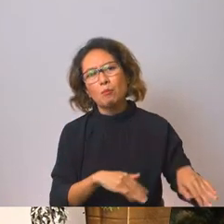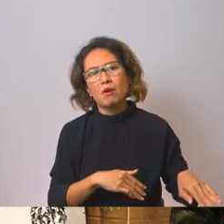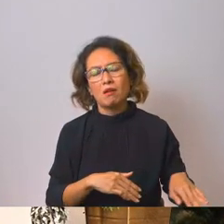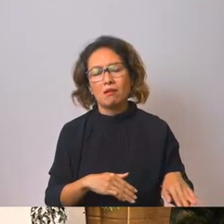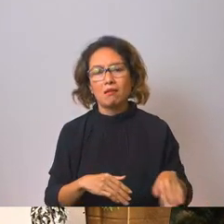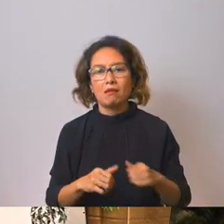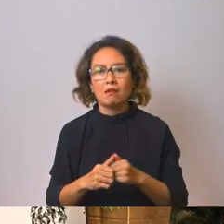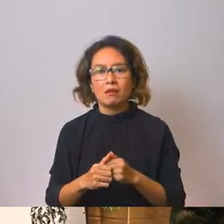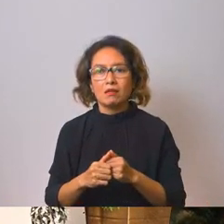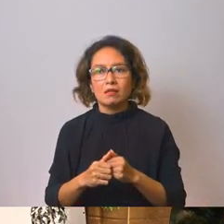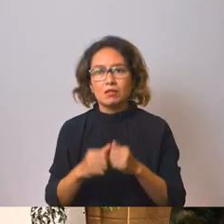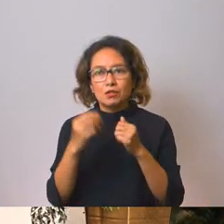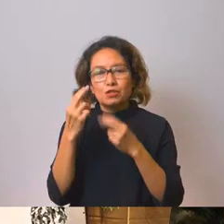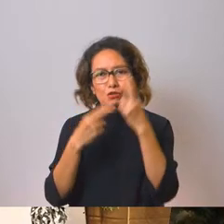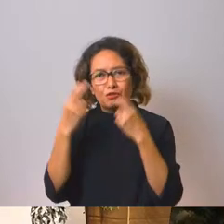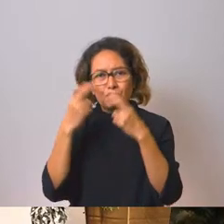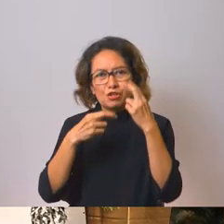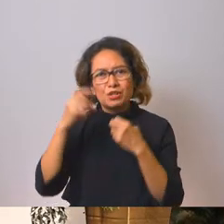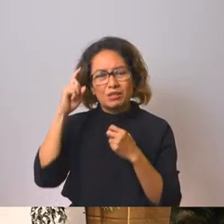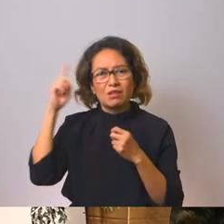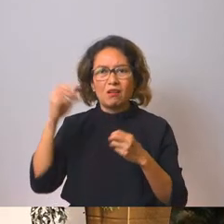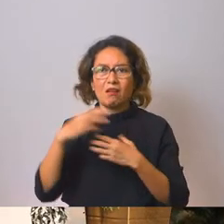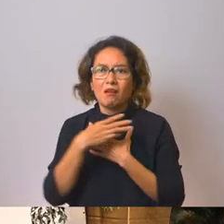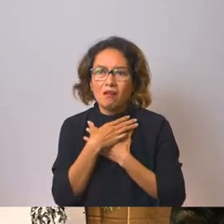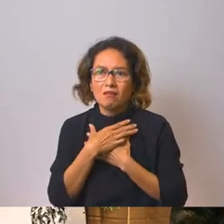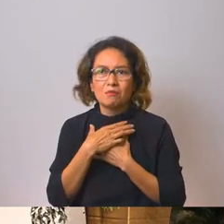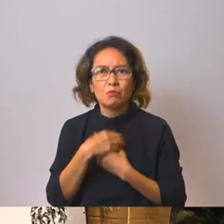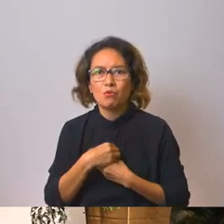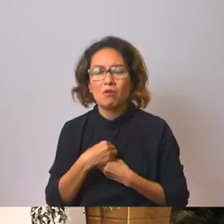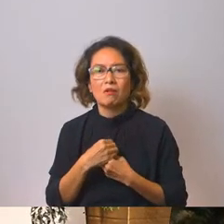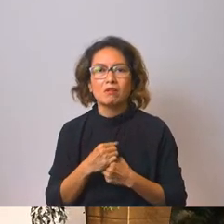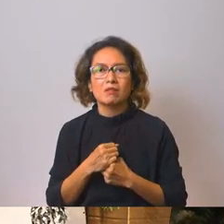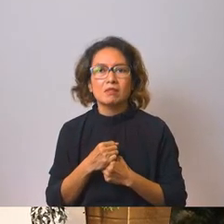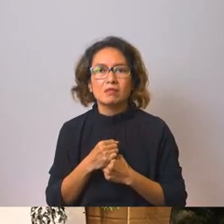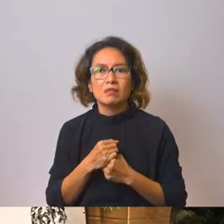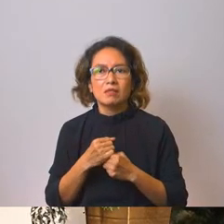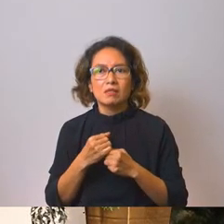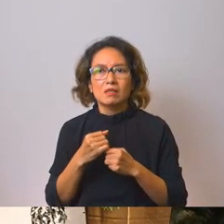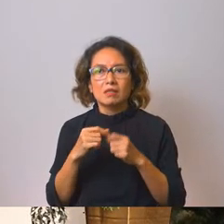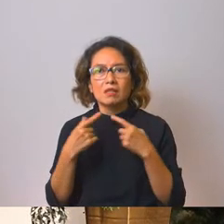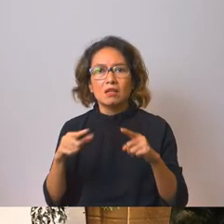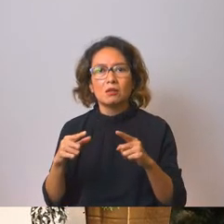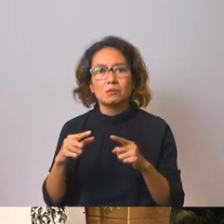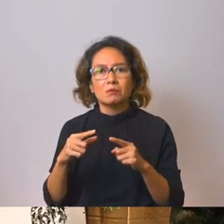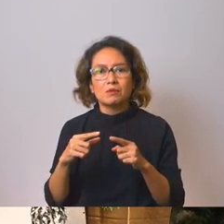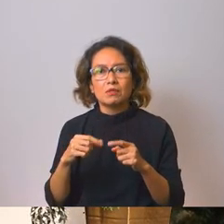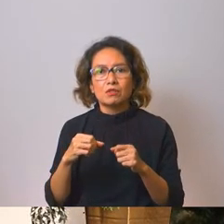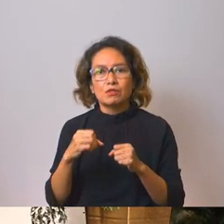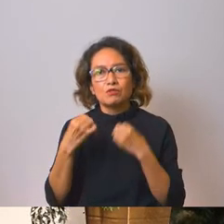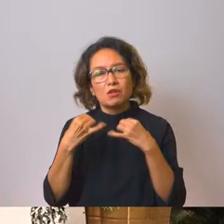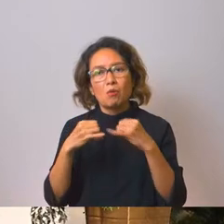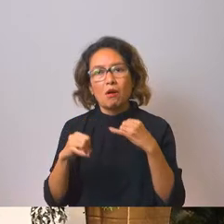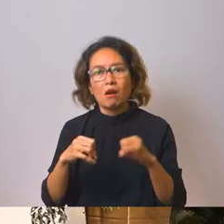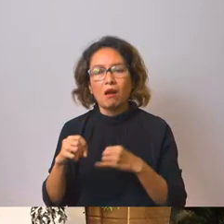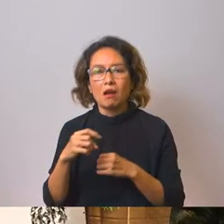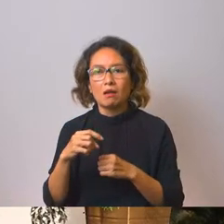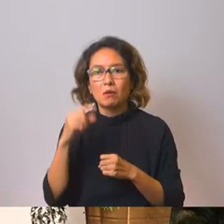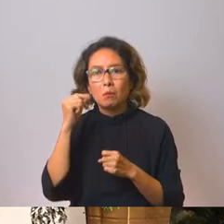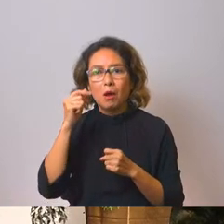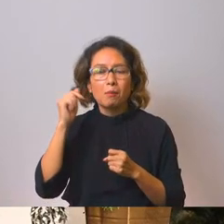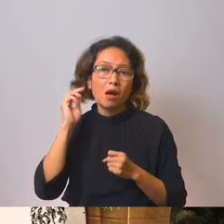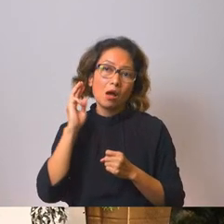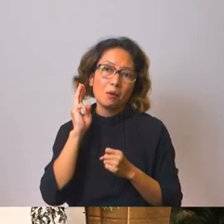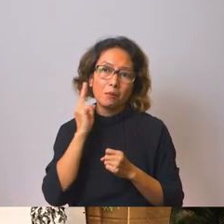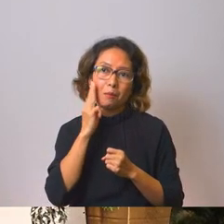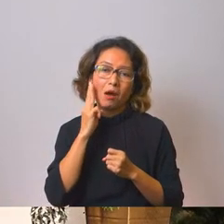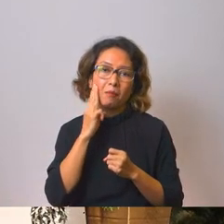membuat Dia sedih. Bahkan sering kali kita juga mengecewakan papa, mama, maupun orang-orang